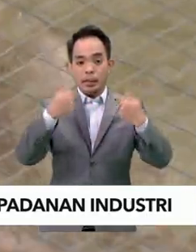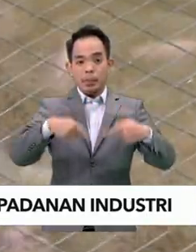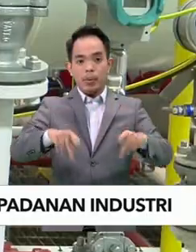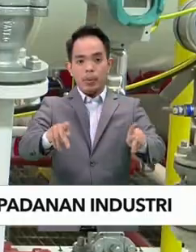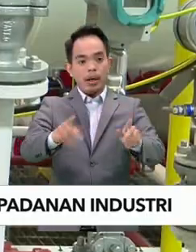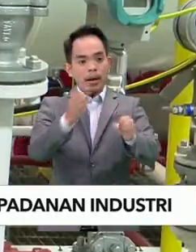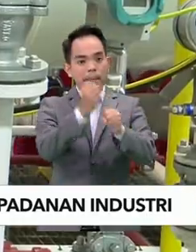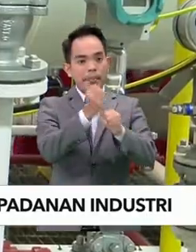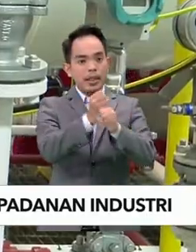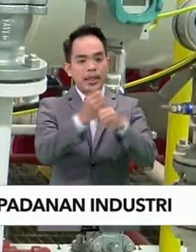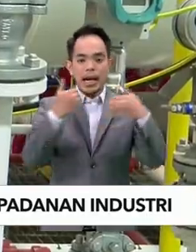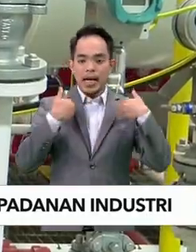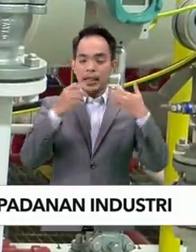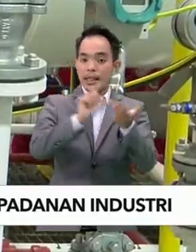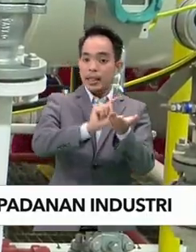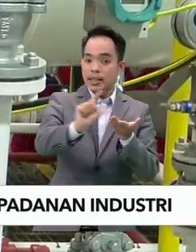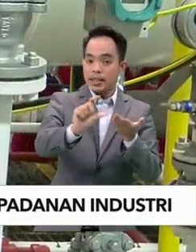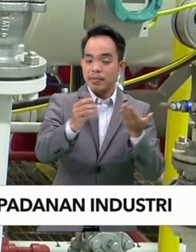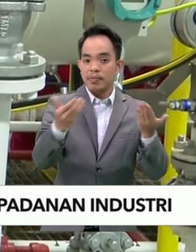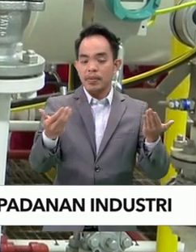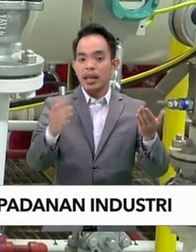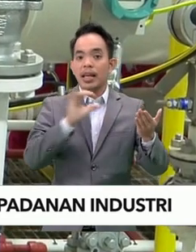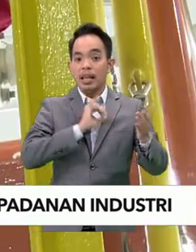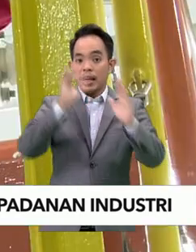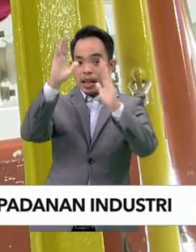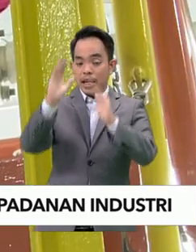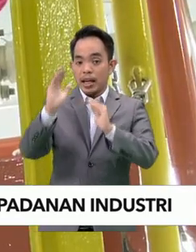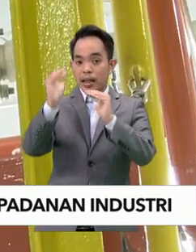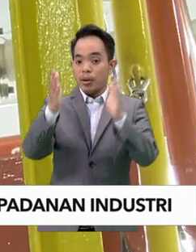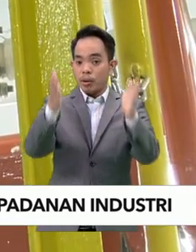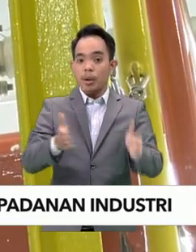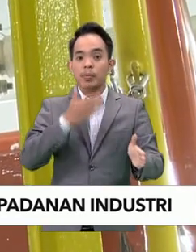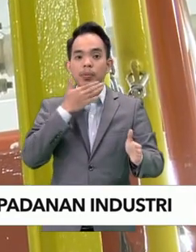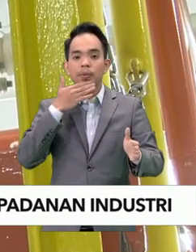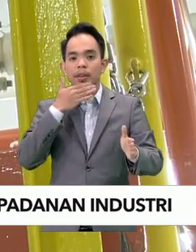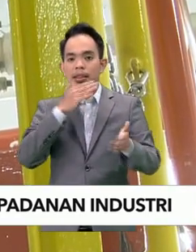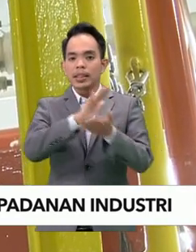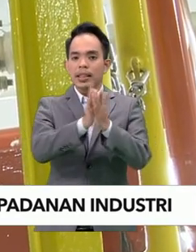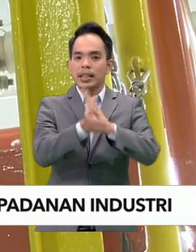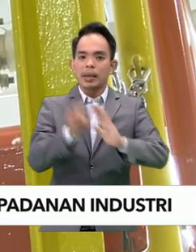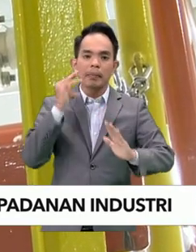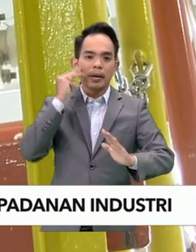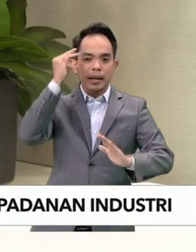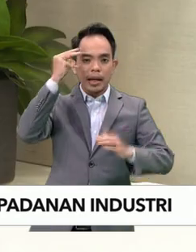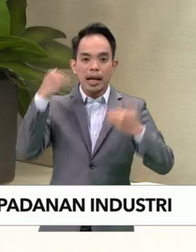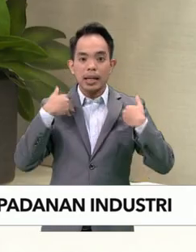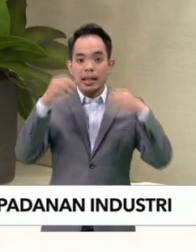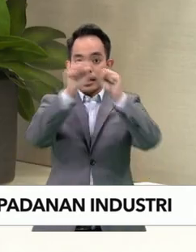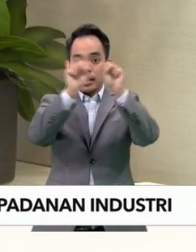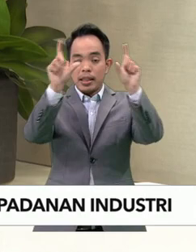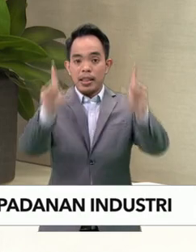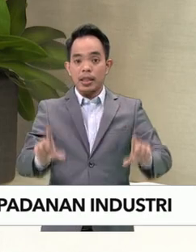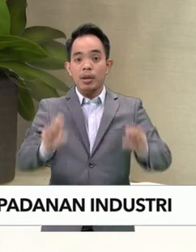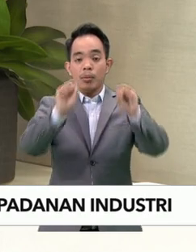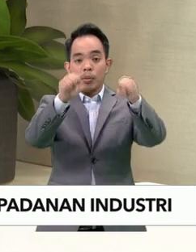bekerja ada pendapatan Saya harap mereka jadi matang lebih cepat dan dengan penjijilan mereka